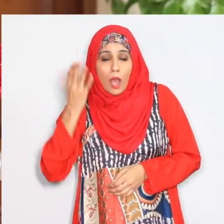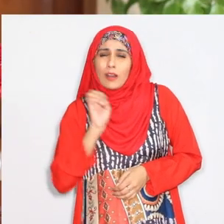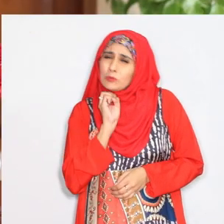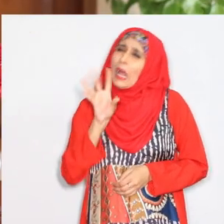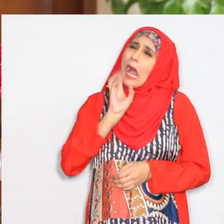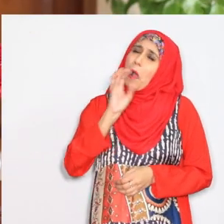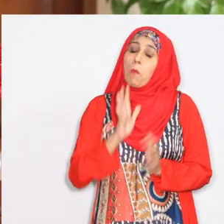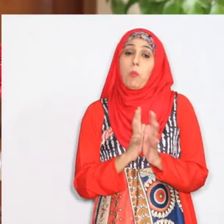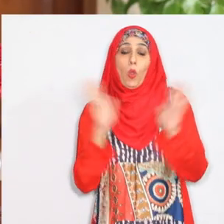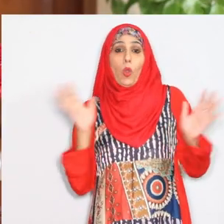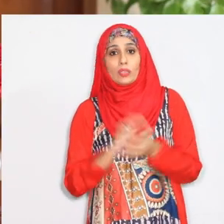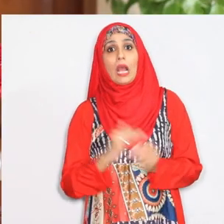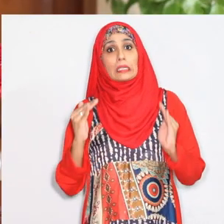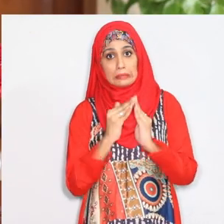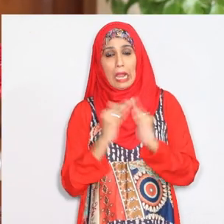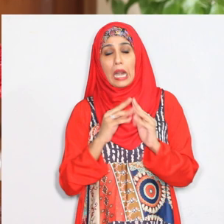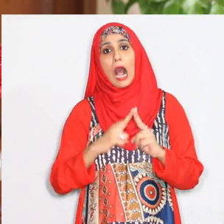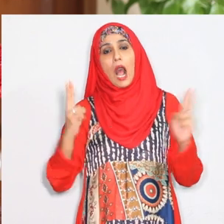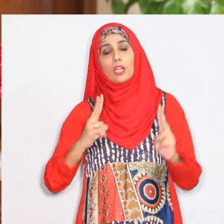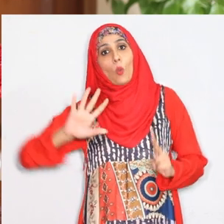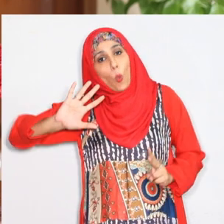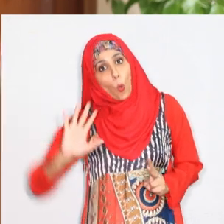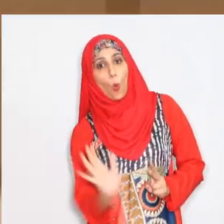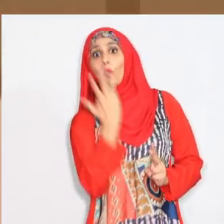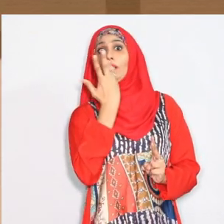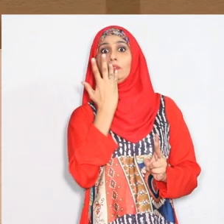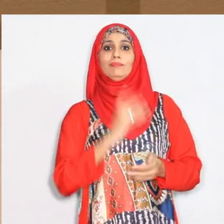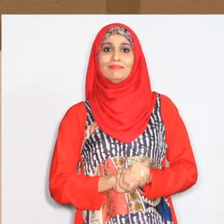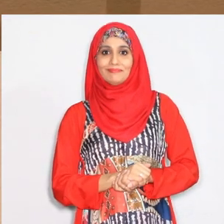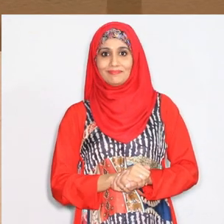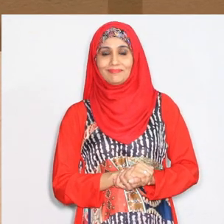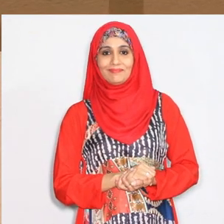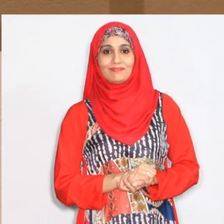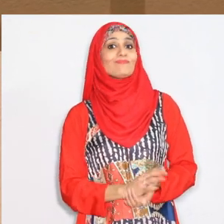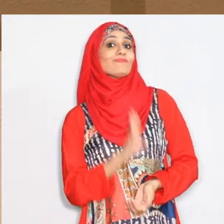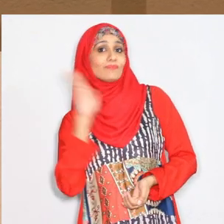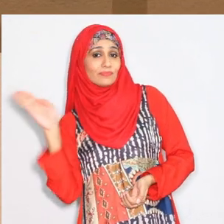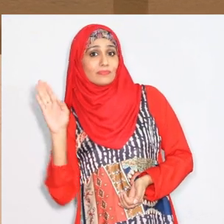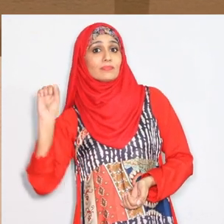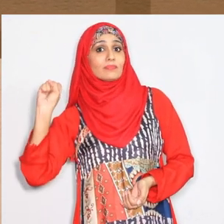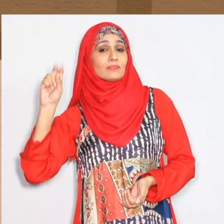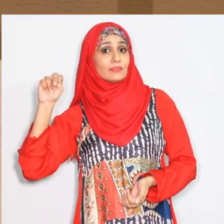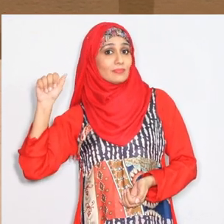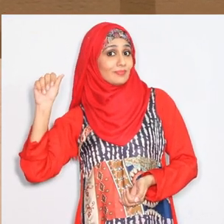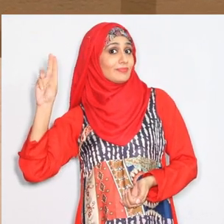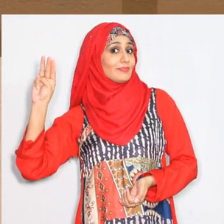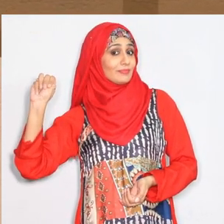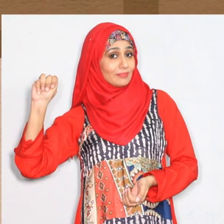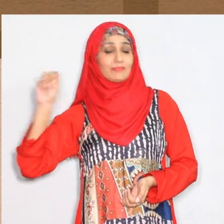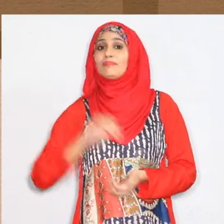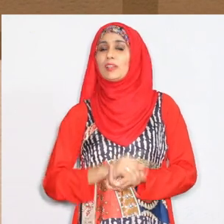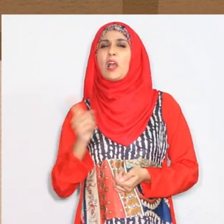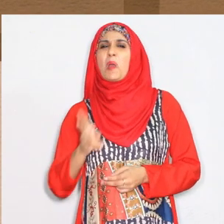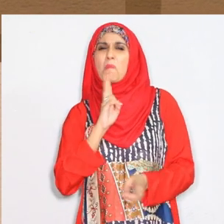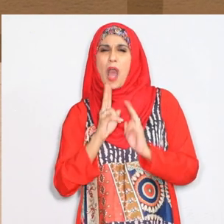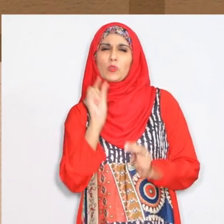उधम मचाए, घर में इसके मिजाज है बिल्कुल ही उलट। ये है समन, समन बात